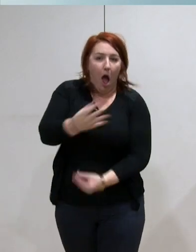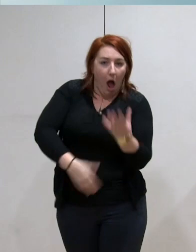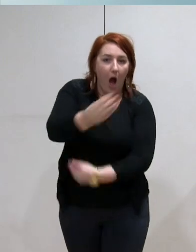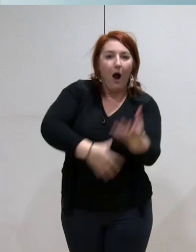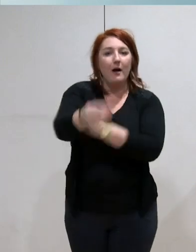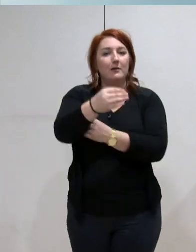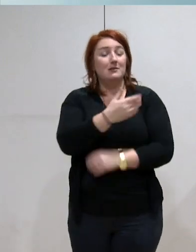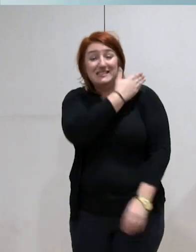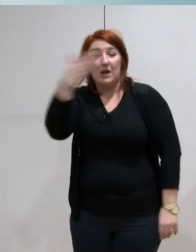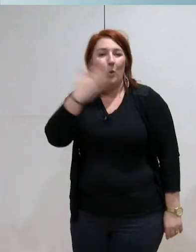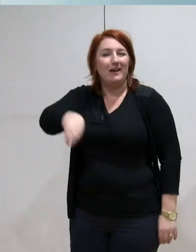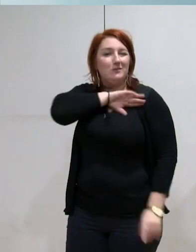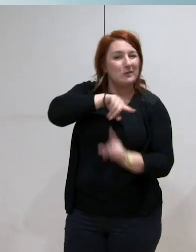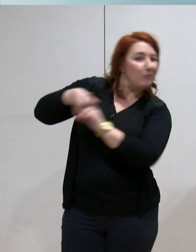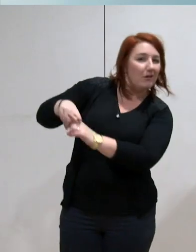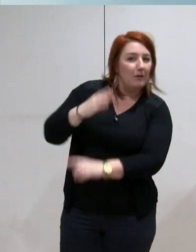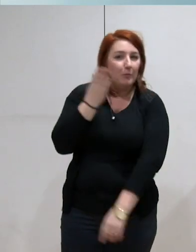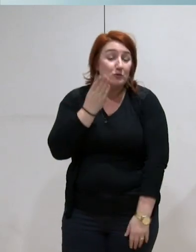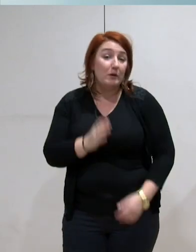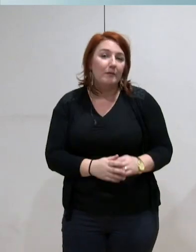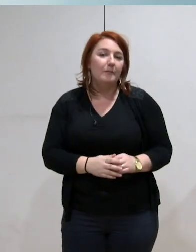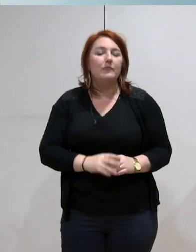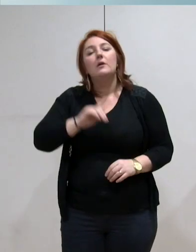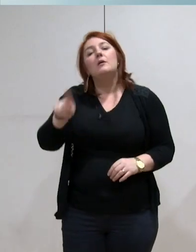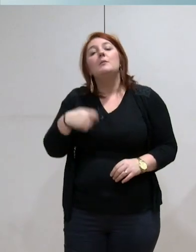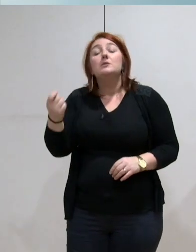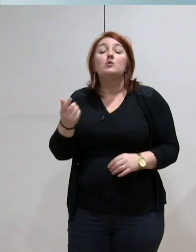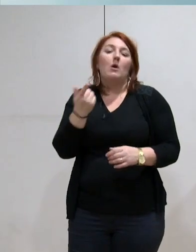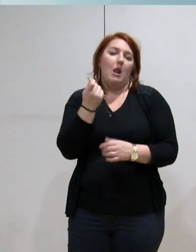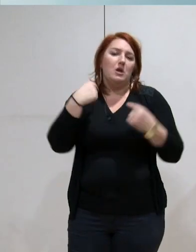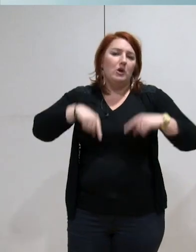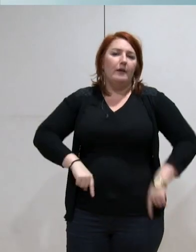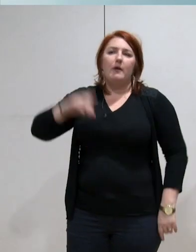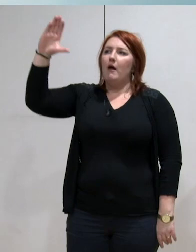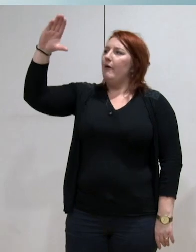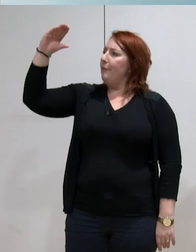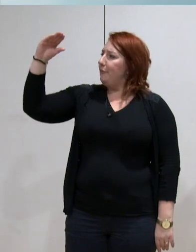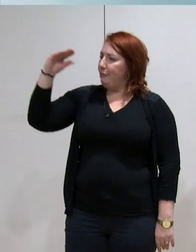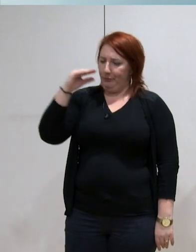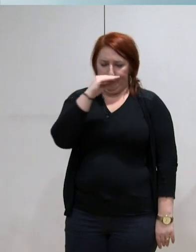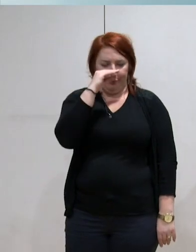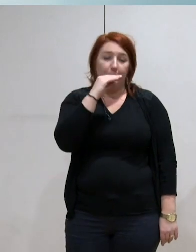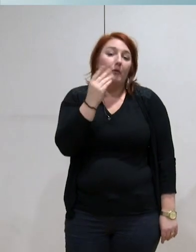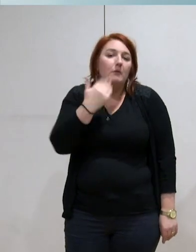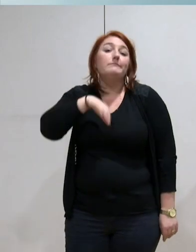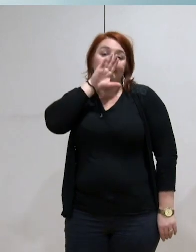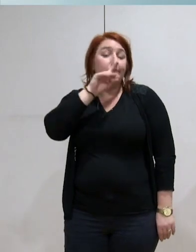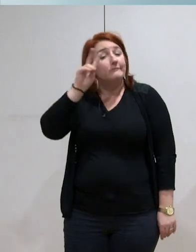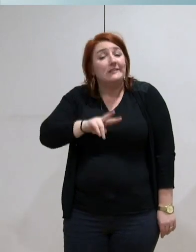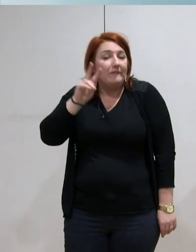autre responsable qui n'est pas tout à fait innocent bien sûr la baisse de dotation de l'État elle est là elle est elle est bien réelle elle est